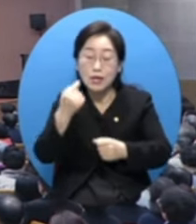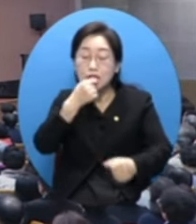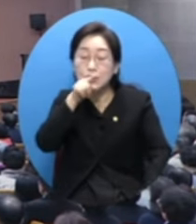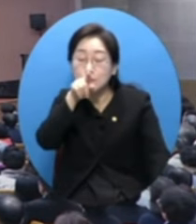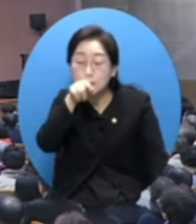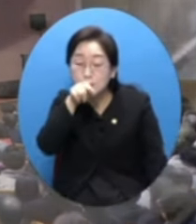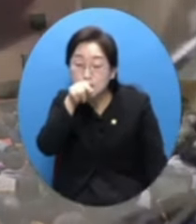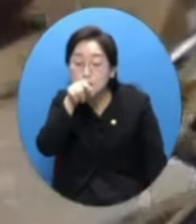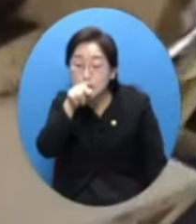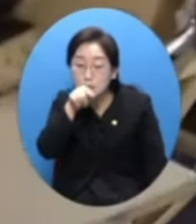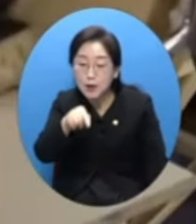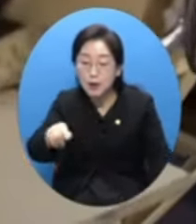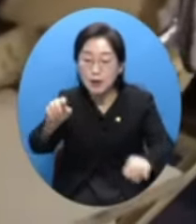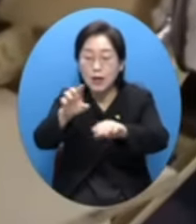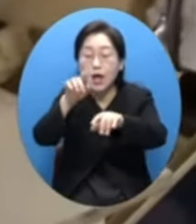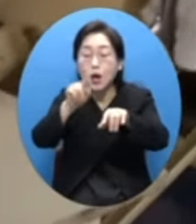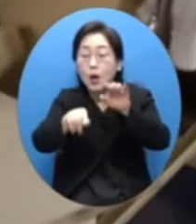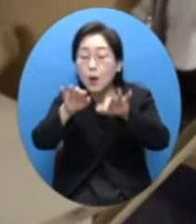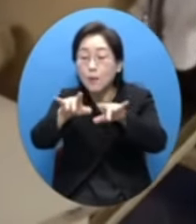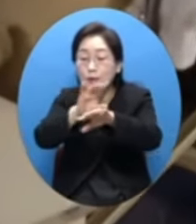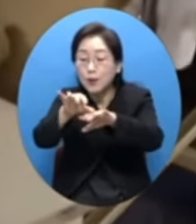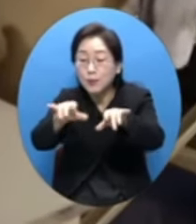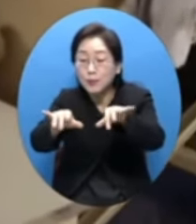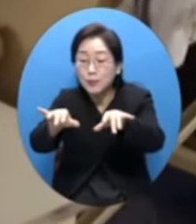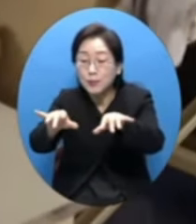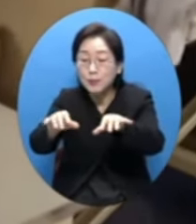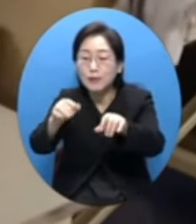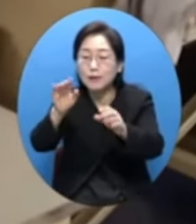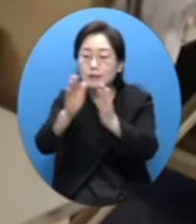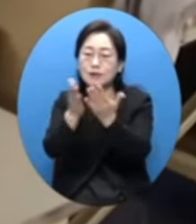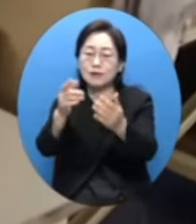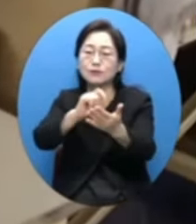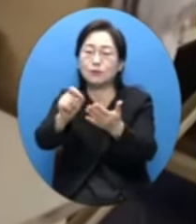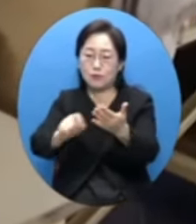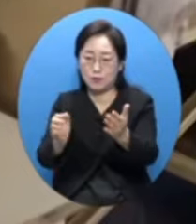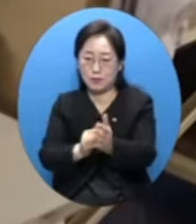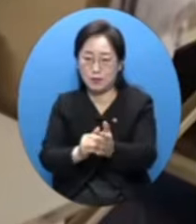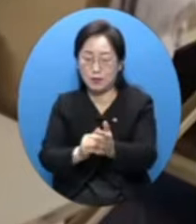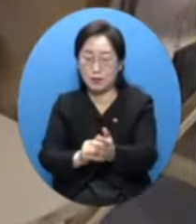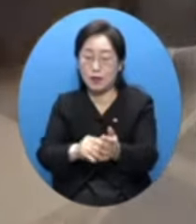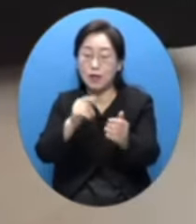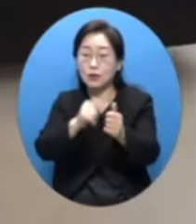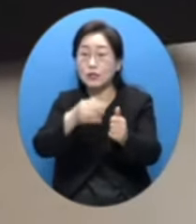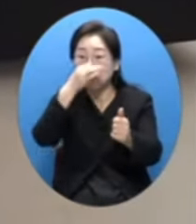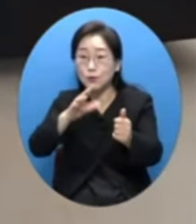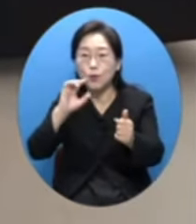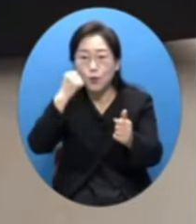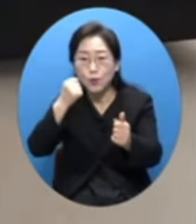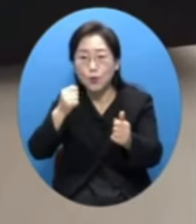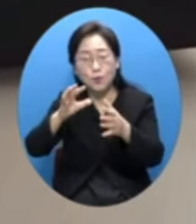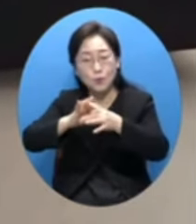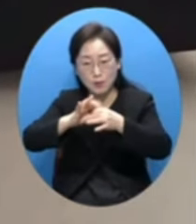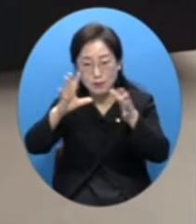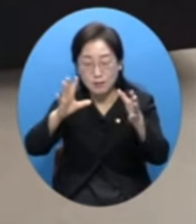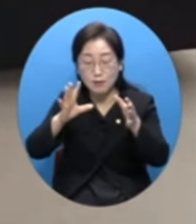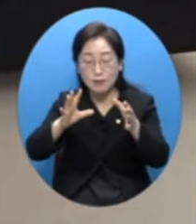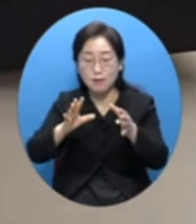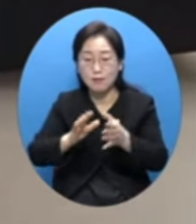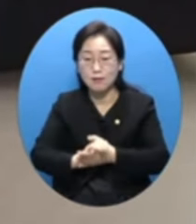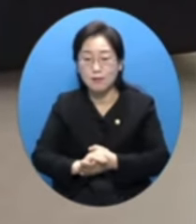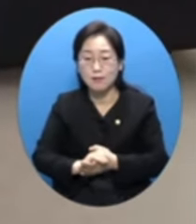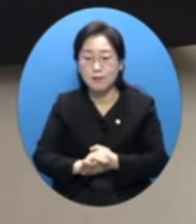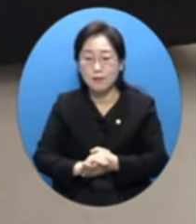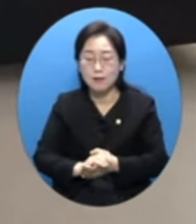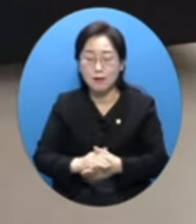두드려 책을 쓰기도 하고 그가 힘들고 어려운 상황 속에서도 그저